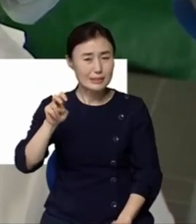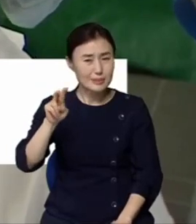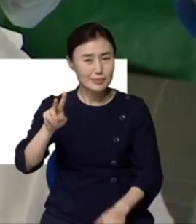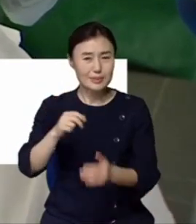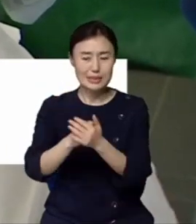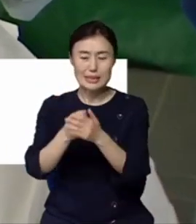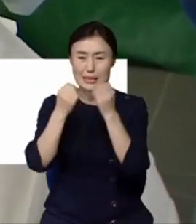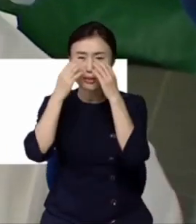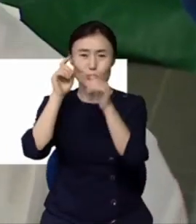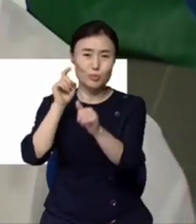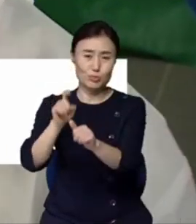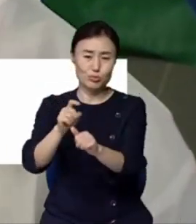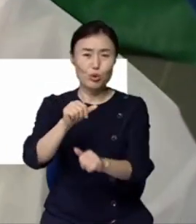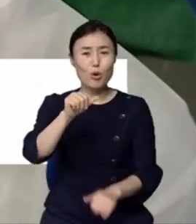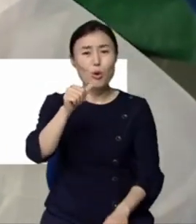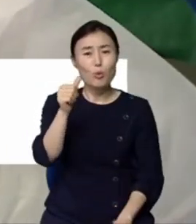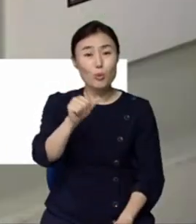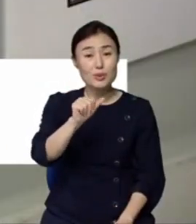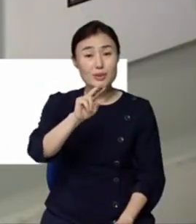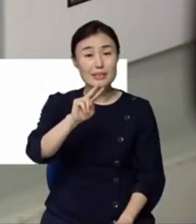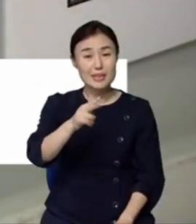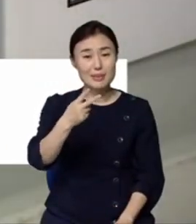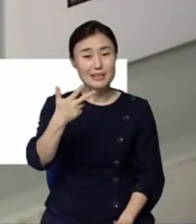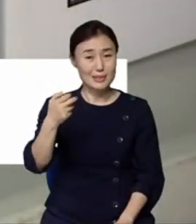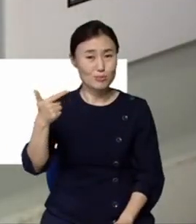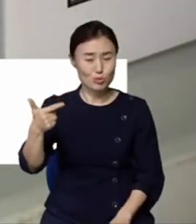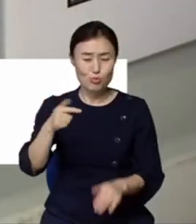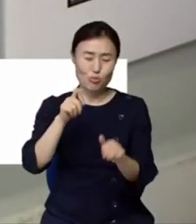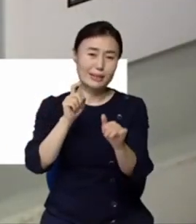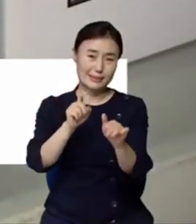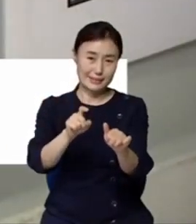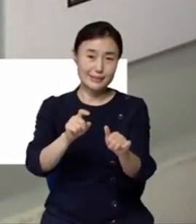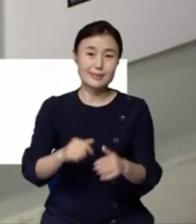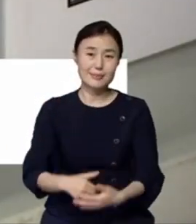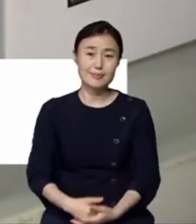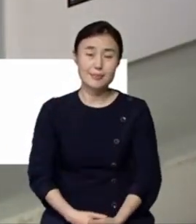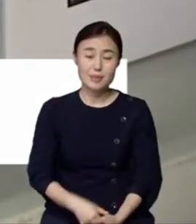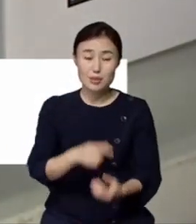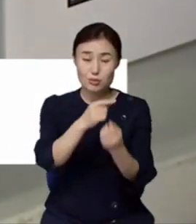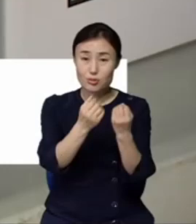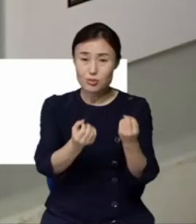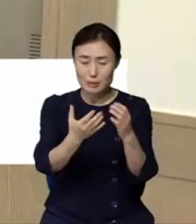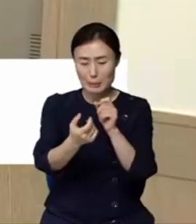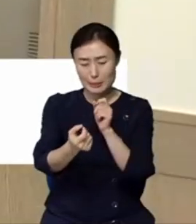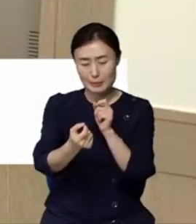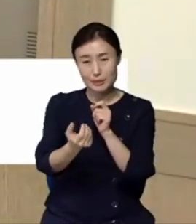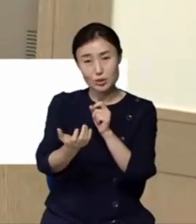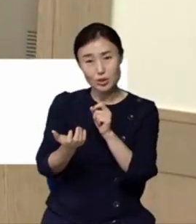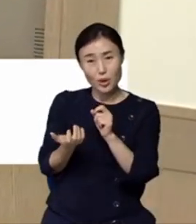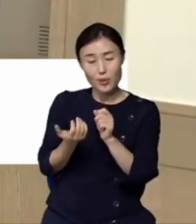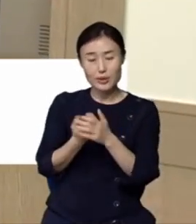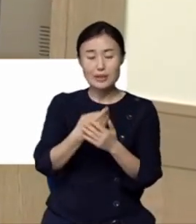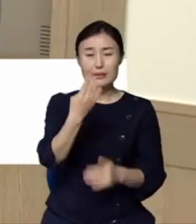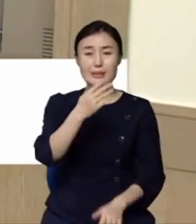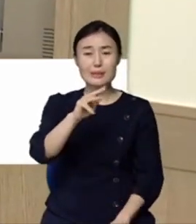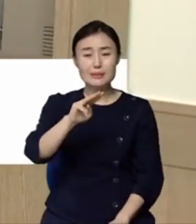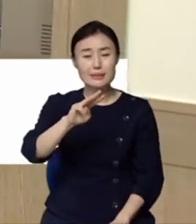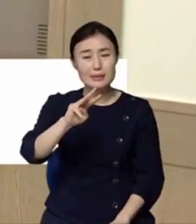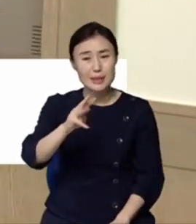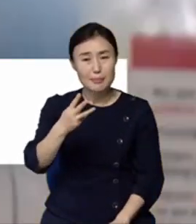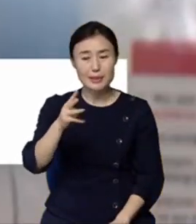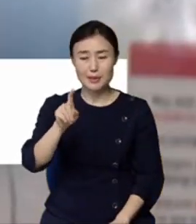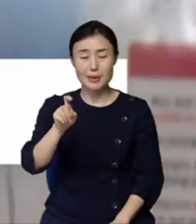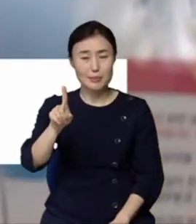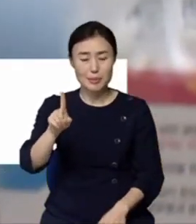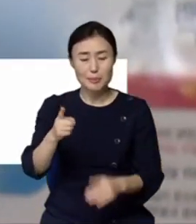모두 5,276명의 확진자가 발생했다고 밝혔습니다. 추석 연휴 직전인 지난 8일 4,311명과